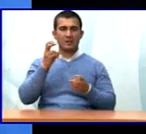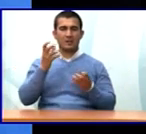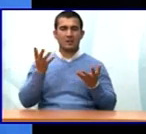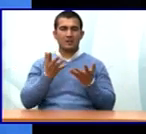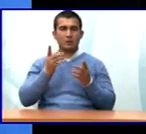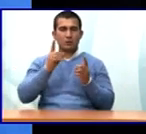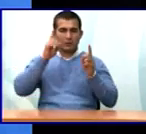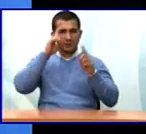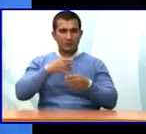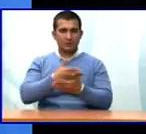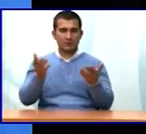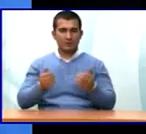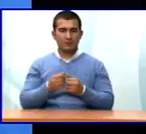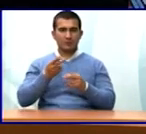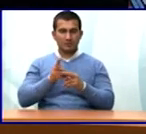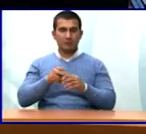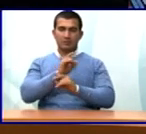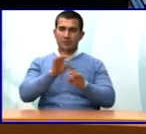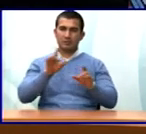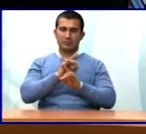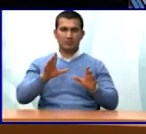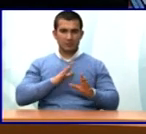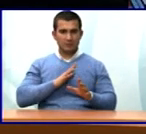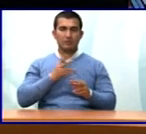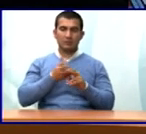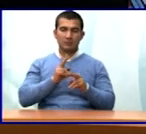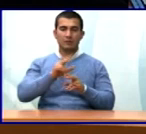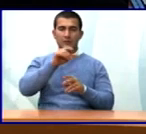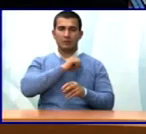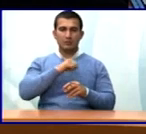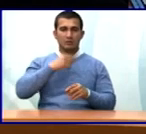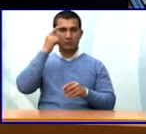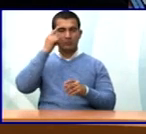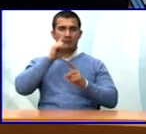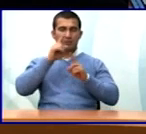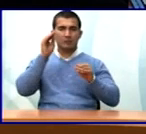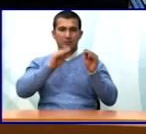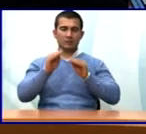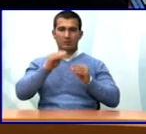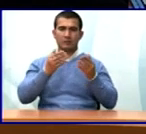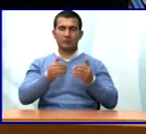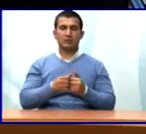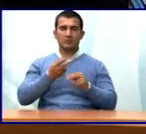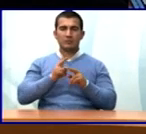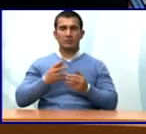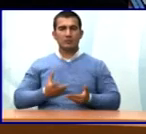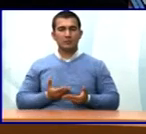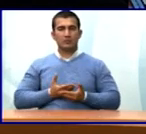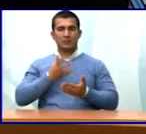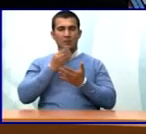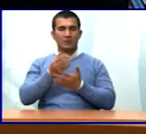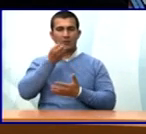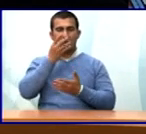bilasiz? Bu haqda men ma'lumotlar berib o'tdim. O'simliklarni normal hayot kechirishida aynan makroelementlar